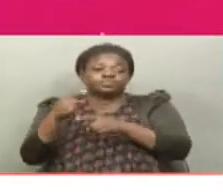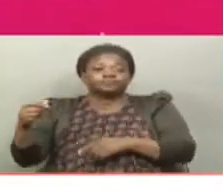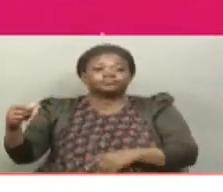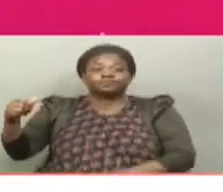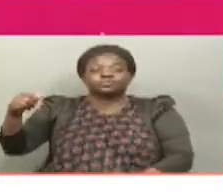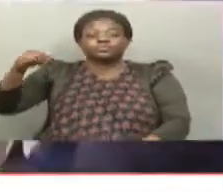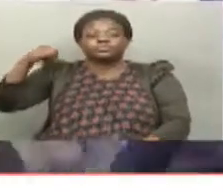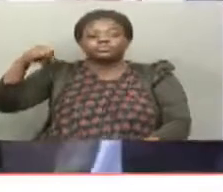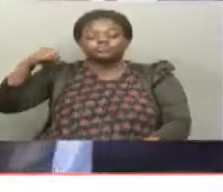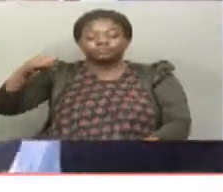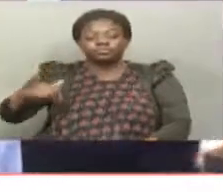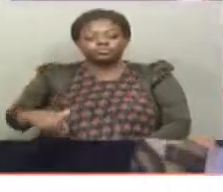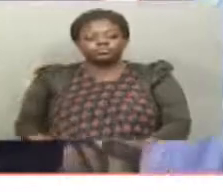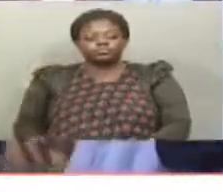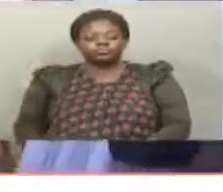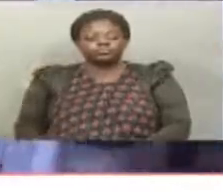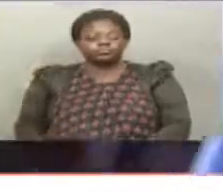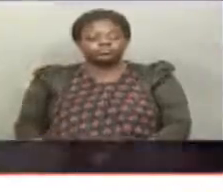eggulo